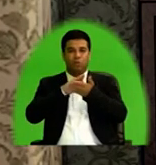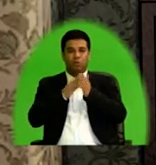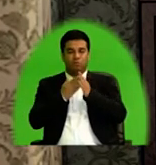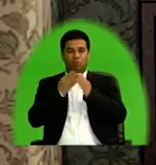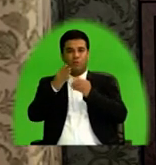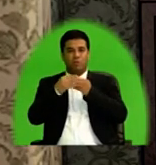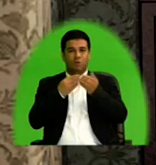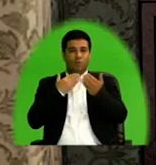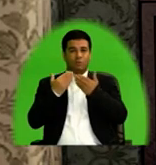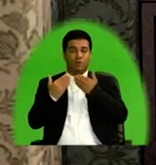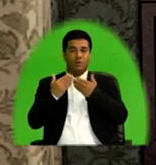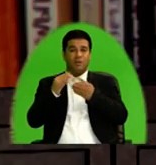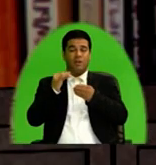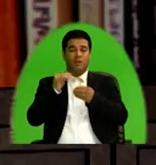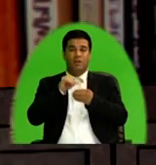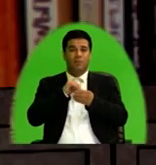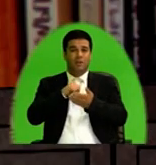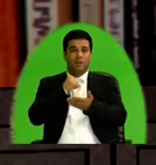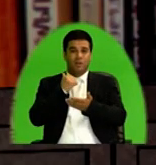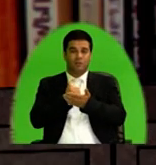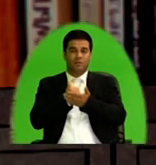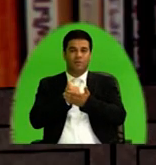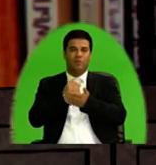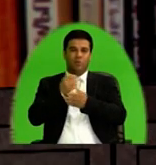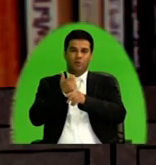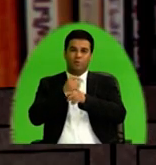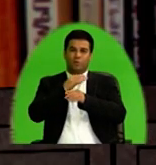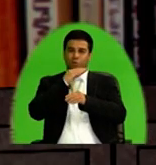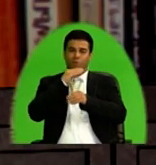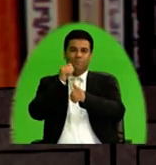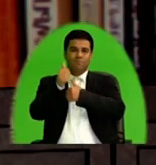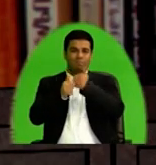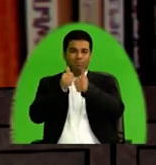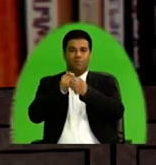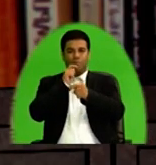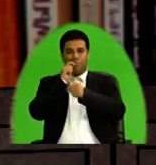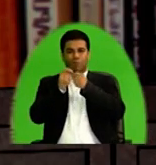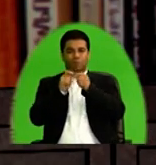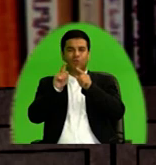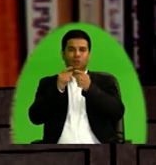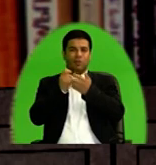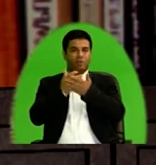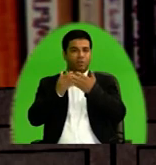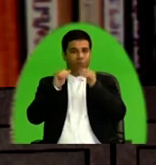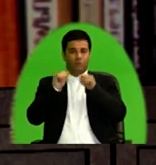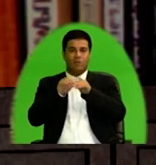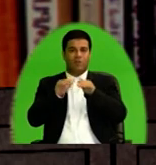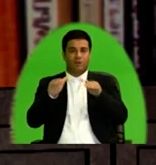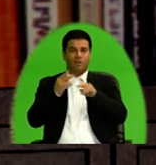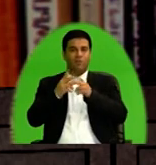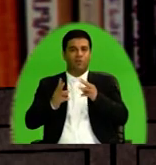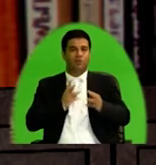имели свою силу. Ну и, конечно же, поощрять. Поощрять ребенка мы можем,